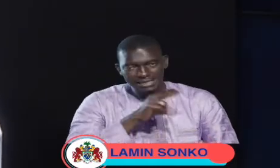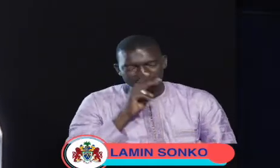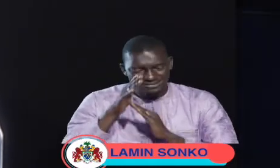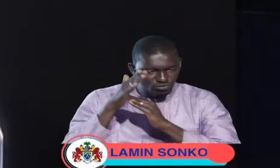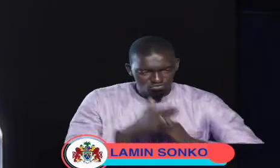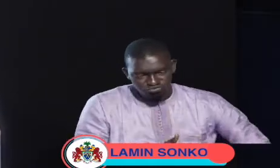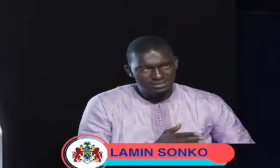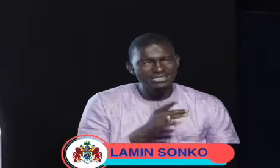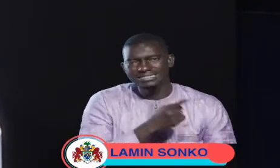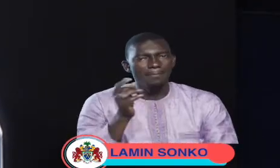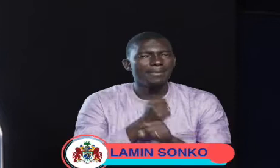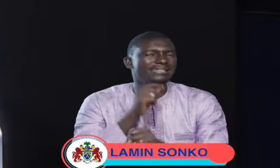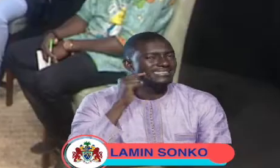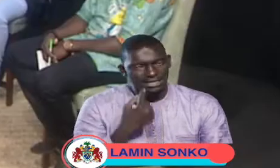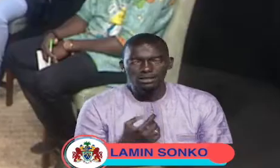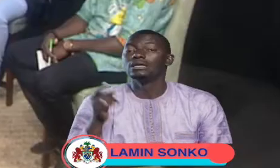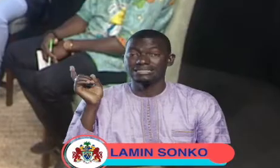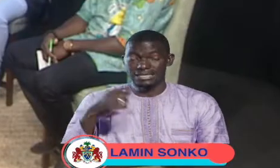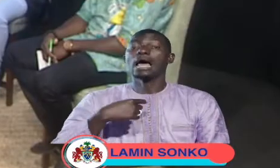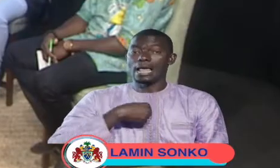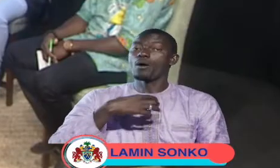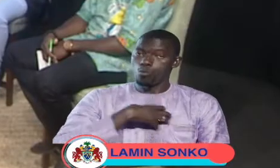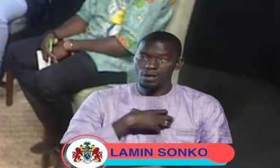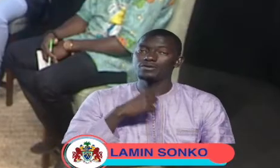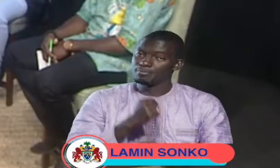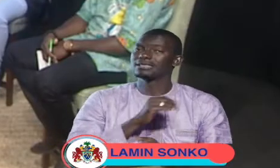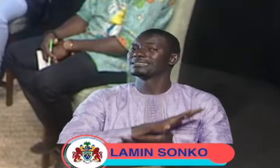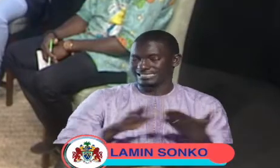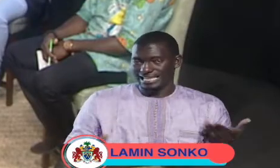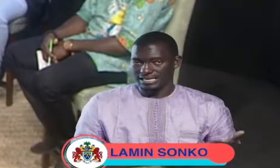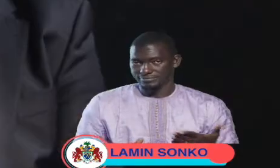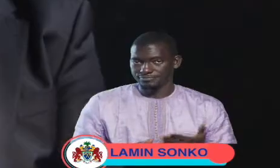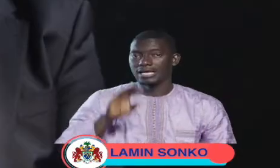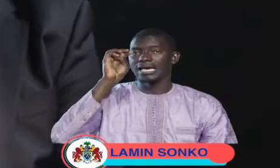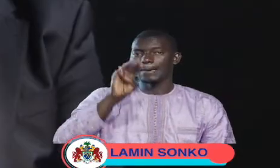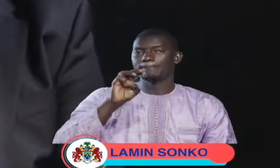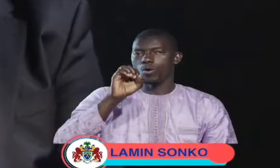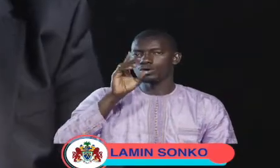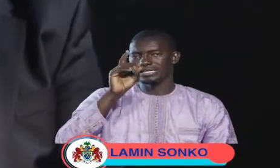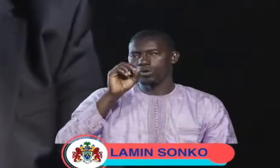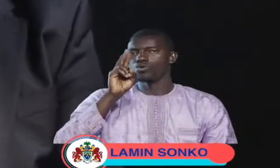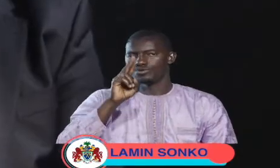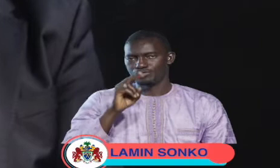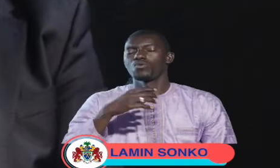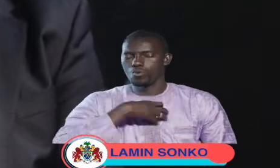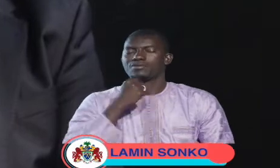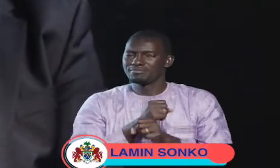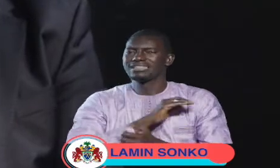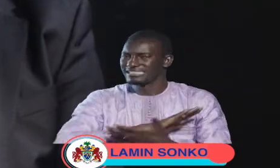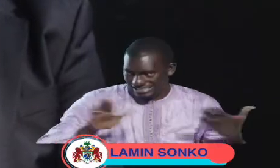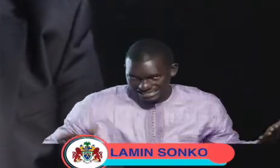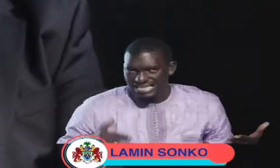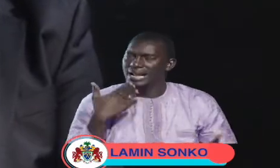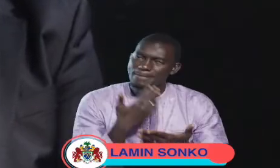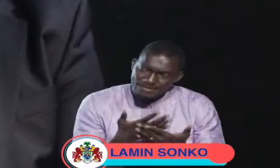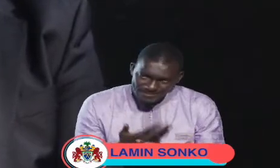lolu lolu nak dama ko bëgga digëral torop dañu wax ni ñi dañ la jox ndigal né buñ joxoñ kenn